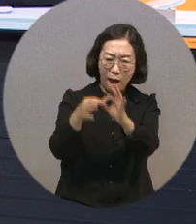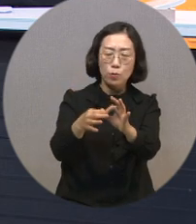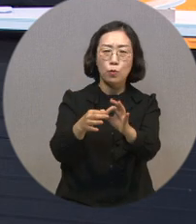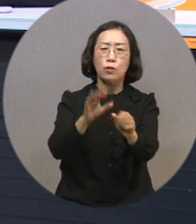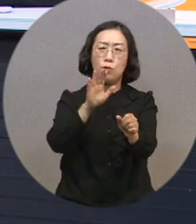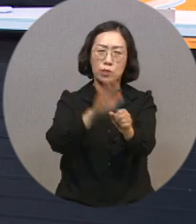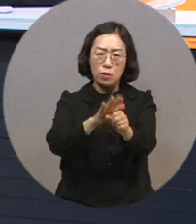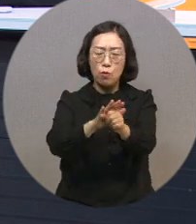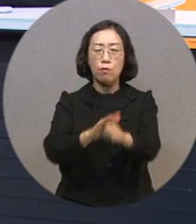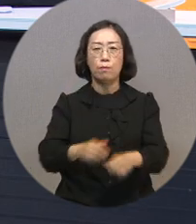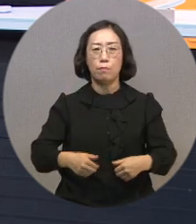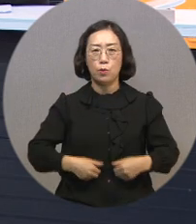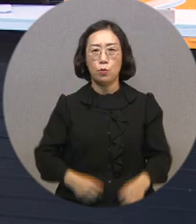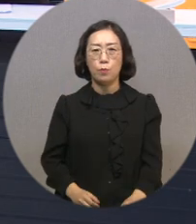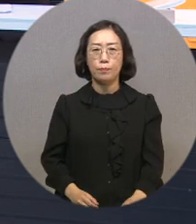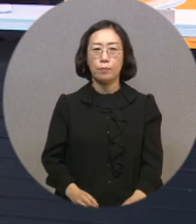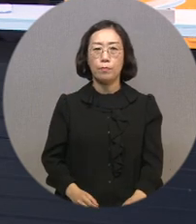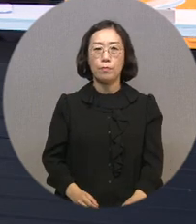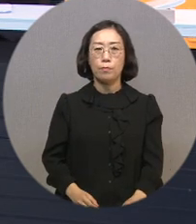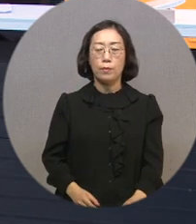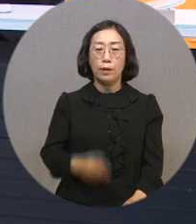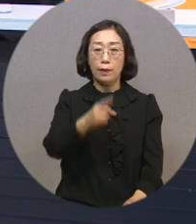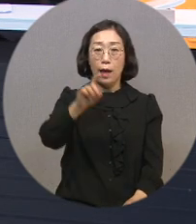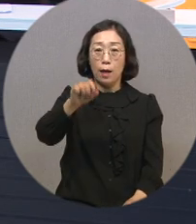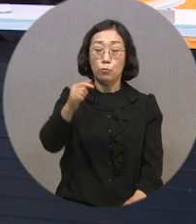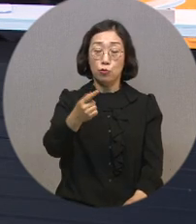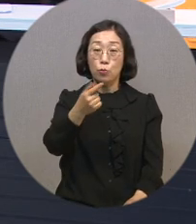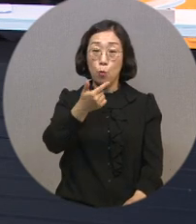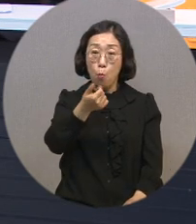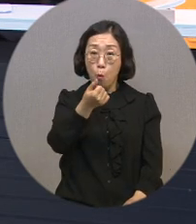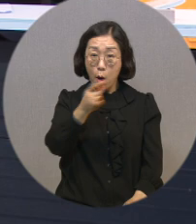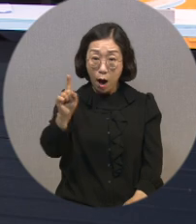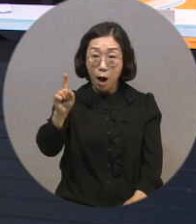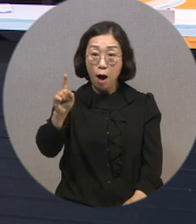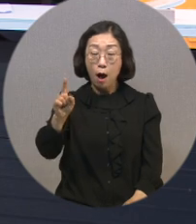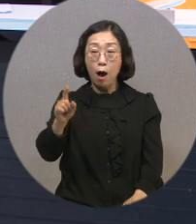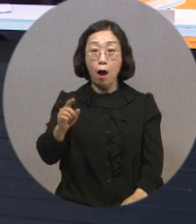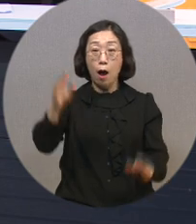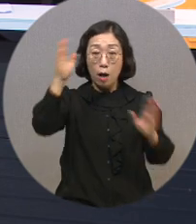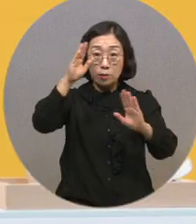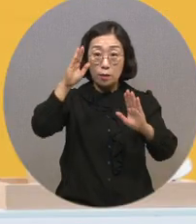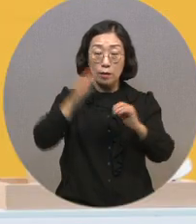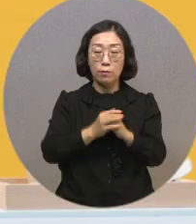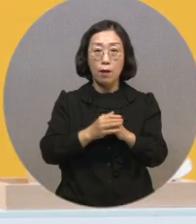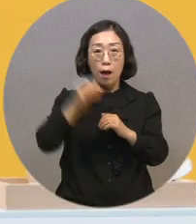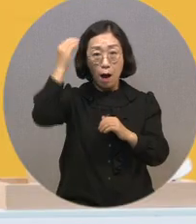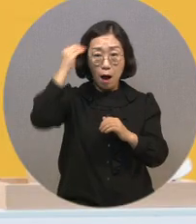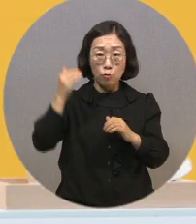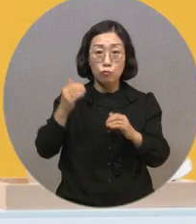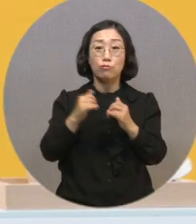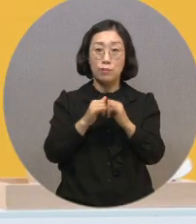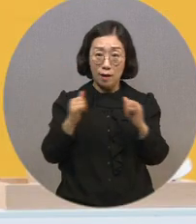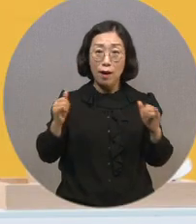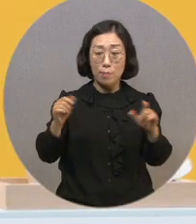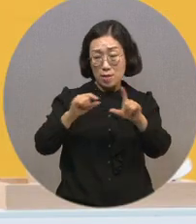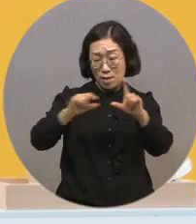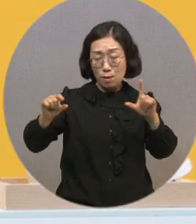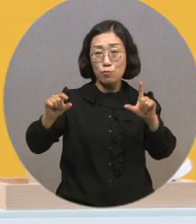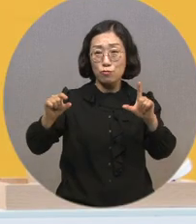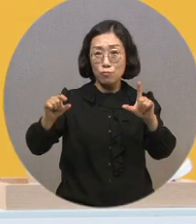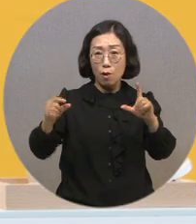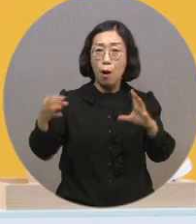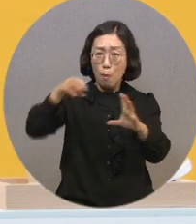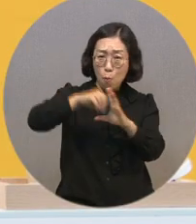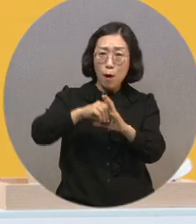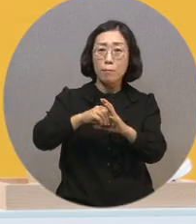네. 결국 우리 다문화 가정에 있는 학생들은 대한민국 국민의 일원이잖아요. 그렇죠. 우리 대한민국의 한